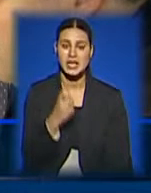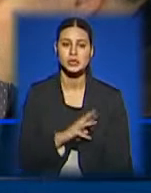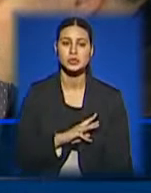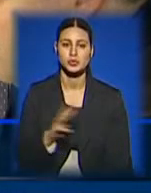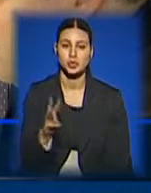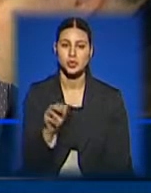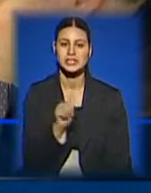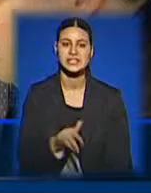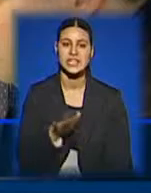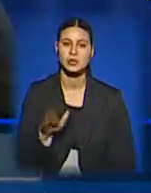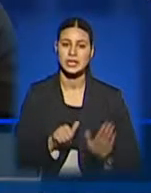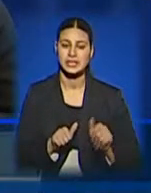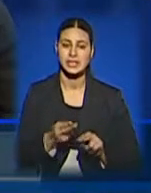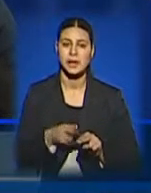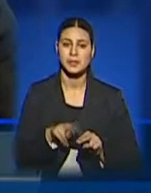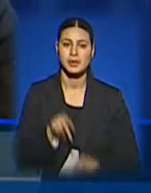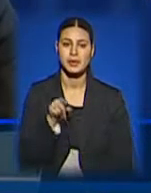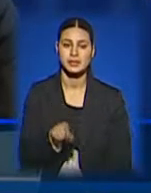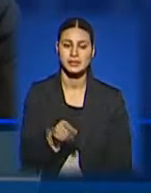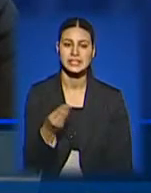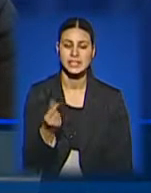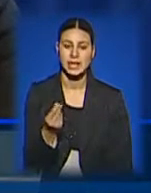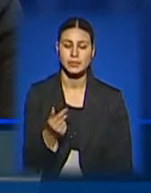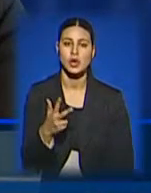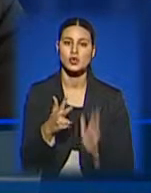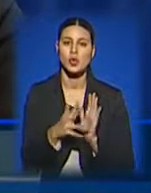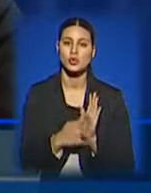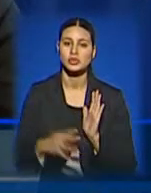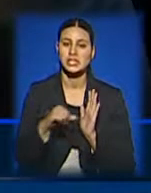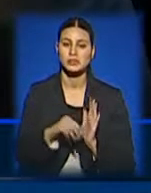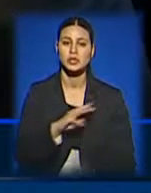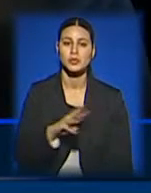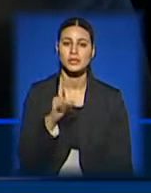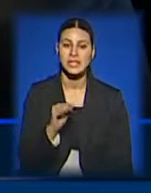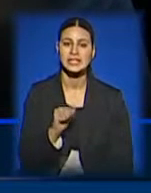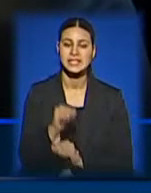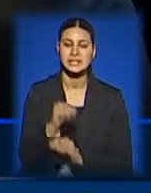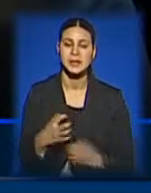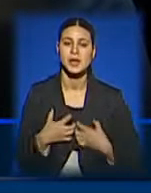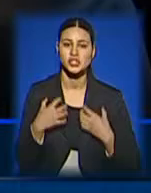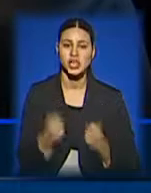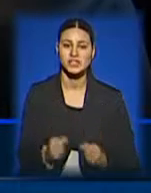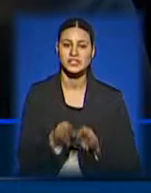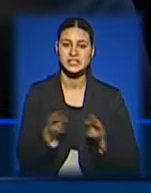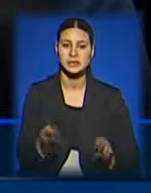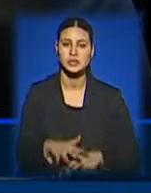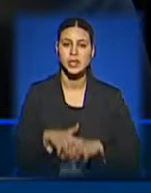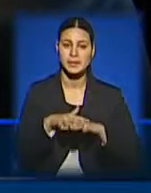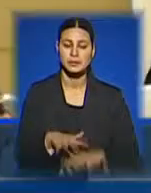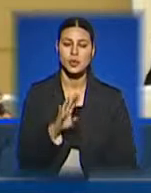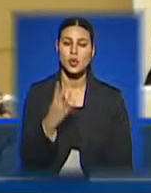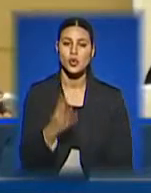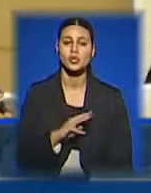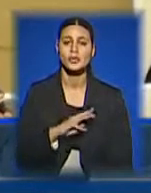მილიონით საგარეო დაკრეიტება. აღნიშნული თანხებიდან 96 მილიონი ლარით გაიზრდება ჯანდაცვის სამინისტროს დაფინანსება, ხოლო